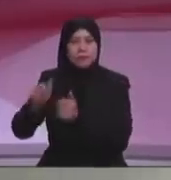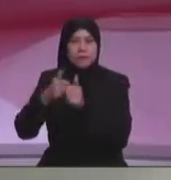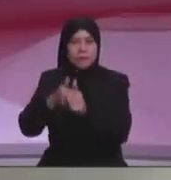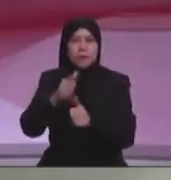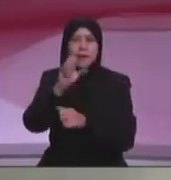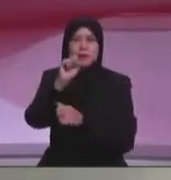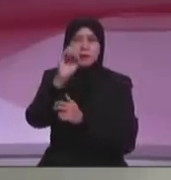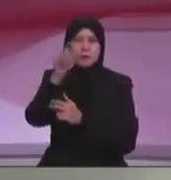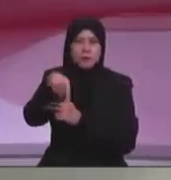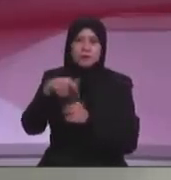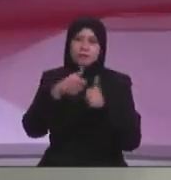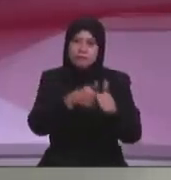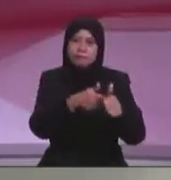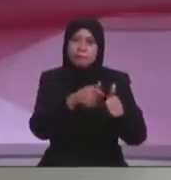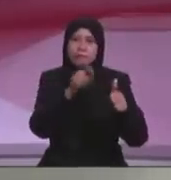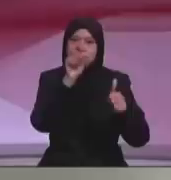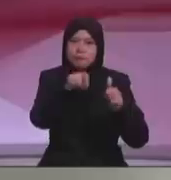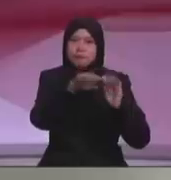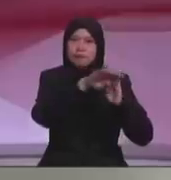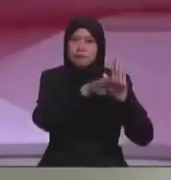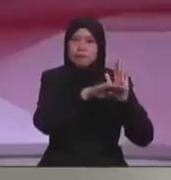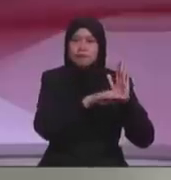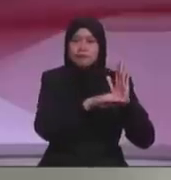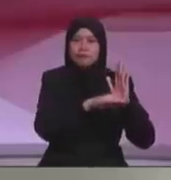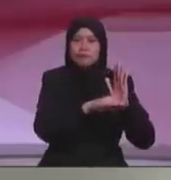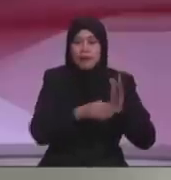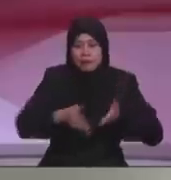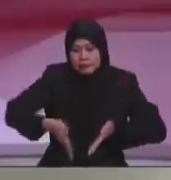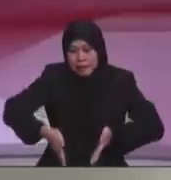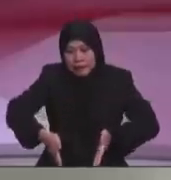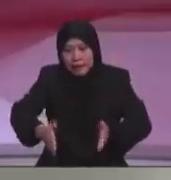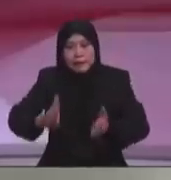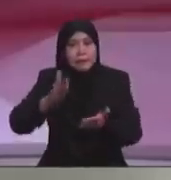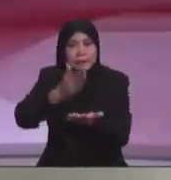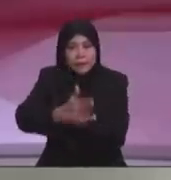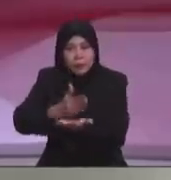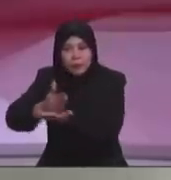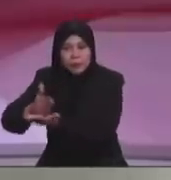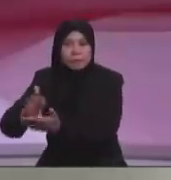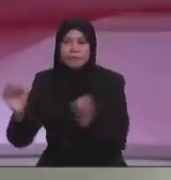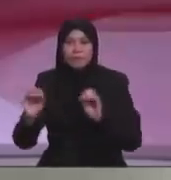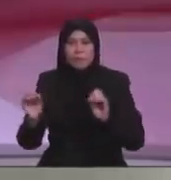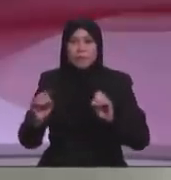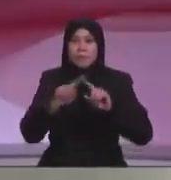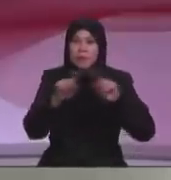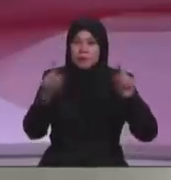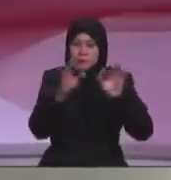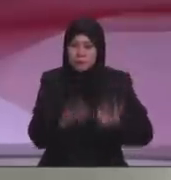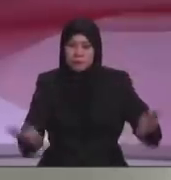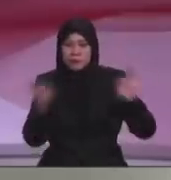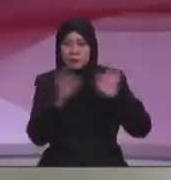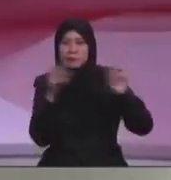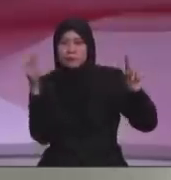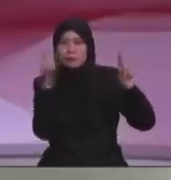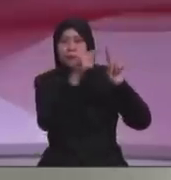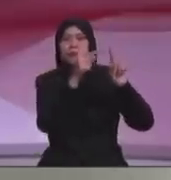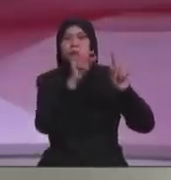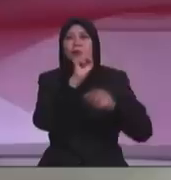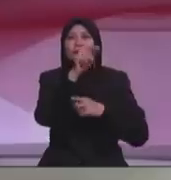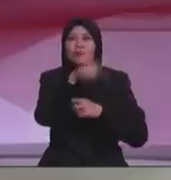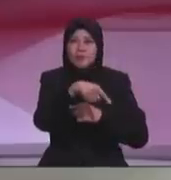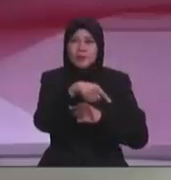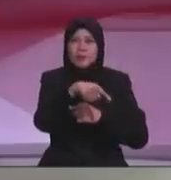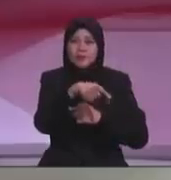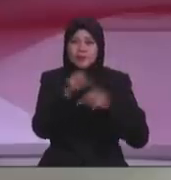kepada pematuhan SOP daripada mengadakan sekatan-sekatan seperti itu. Kerana yang pentingnya adalah rakyat